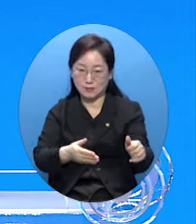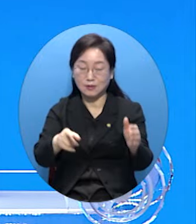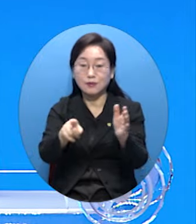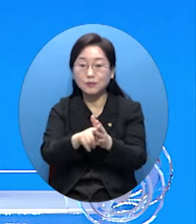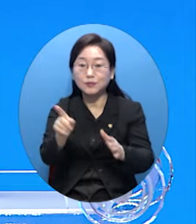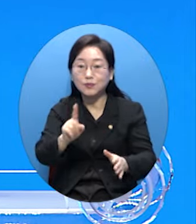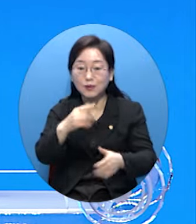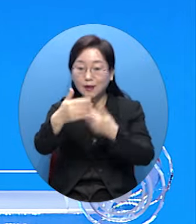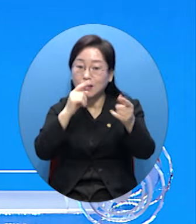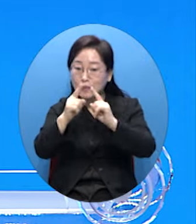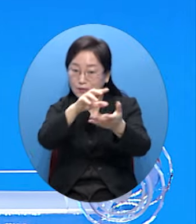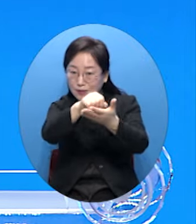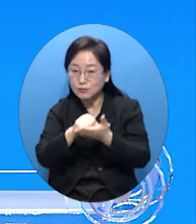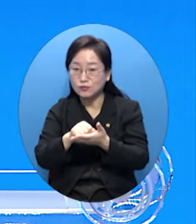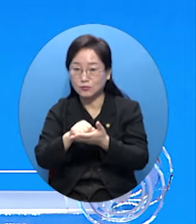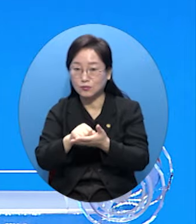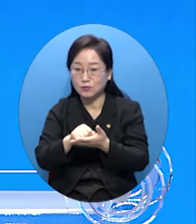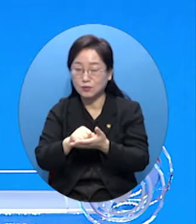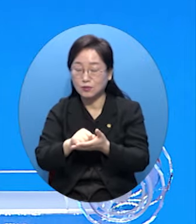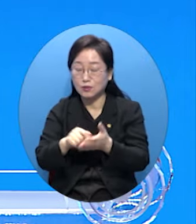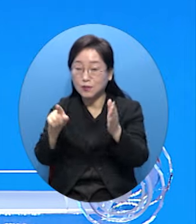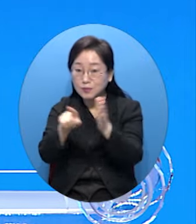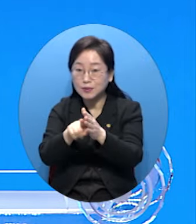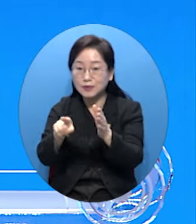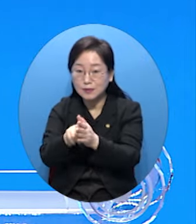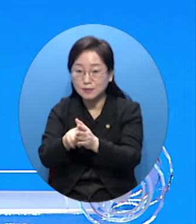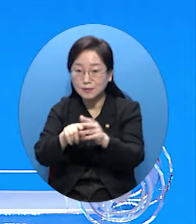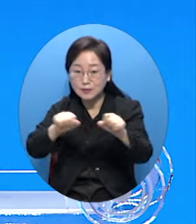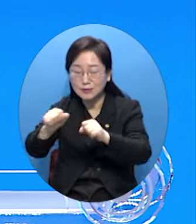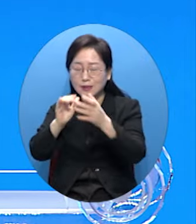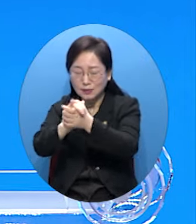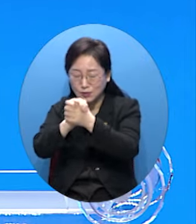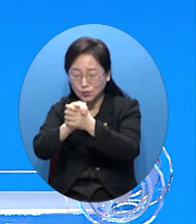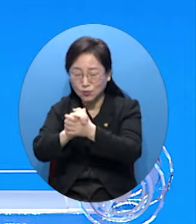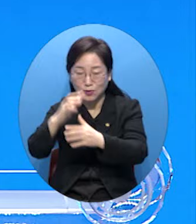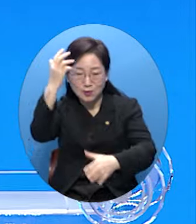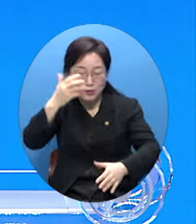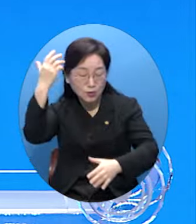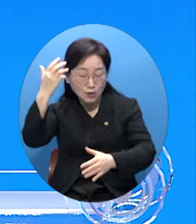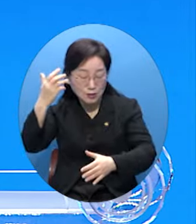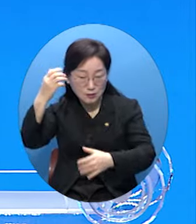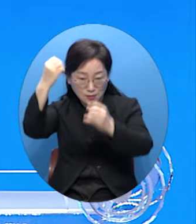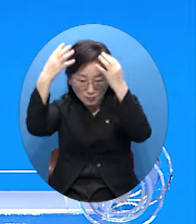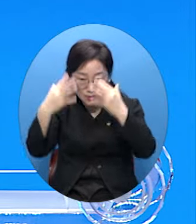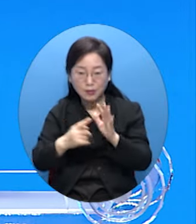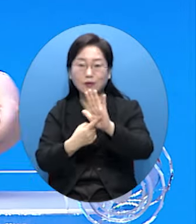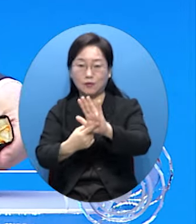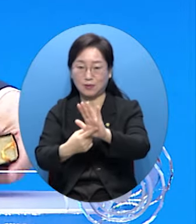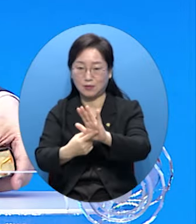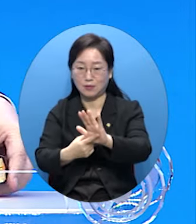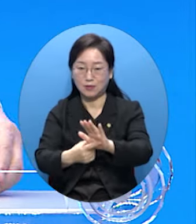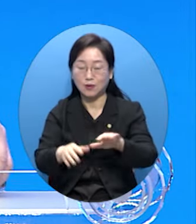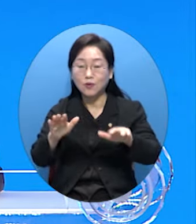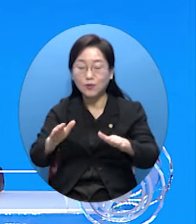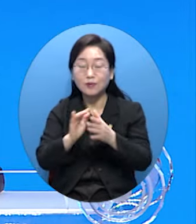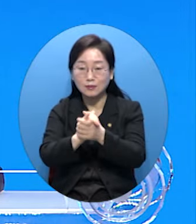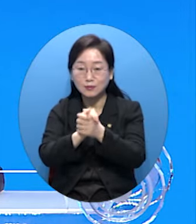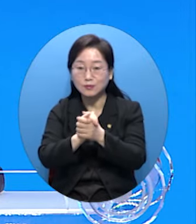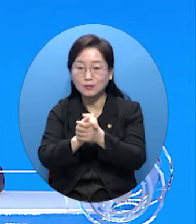이 말씀에 근거한 믿음이고 그 믿음의 역사는 우리가 기도할 때 성령을 통해서 우리가 나타나는 것입니다. 오늘 우리가